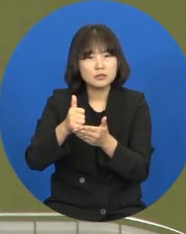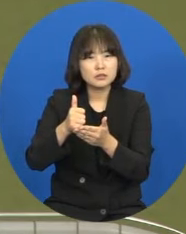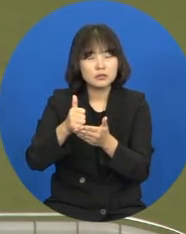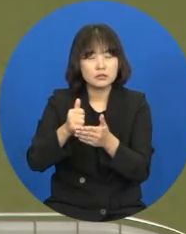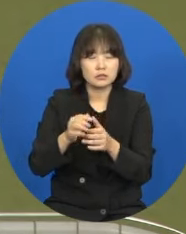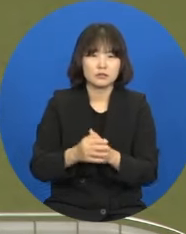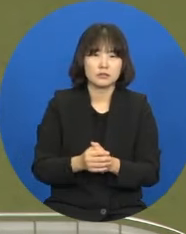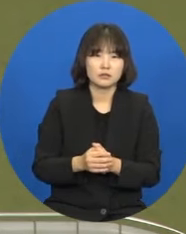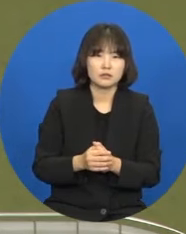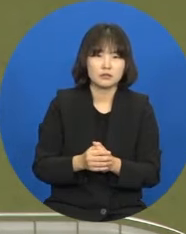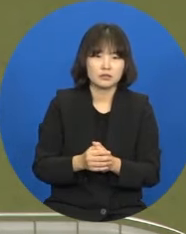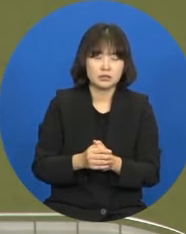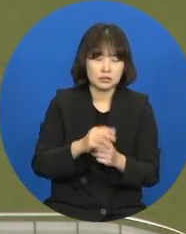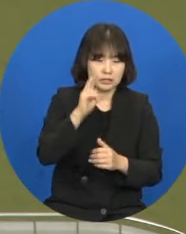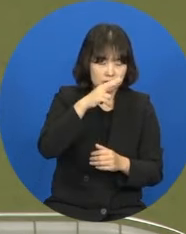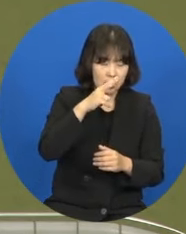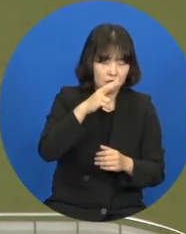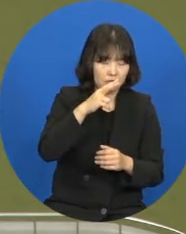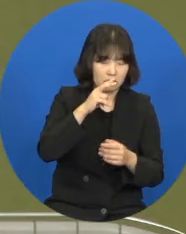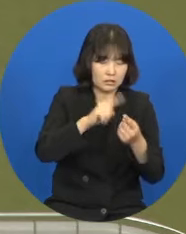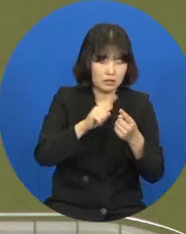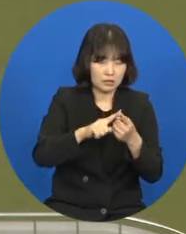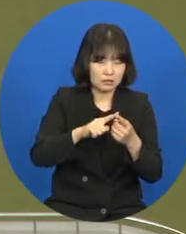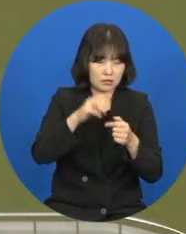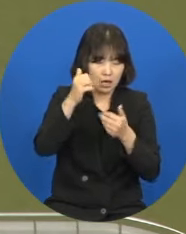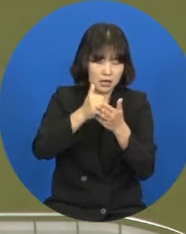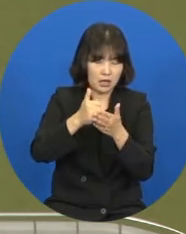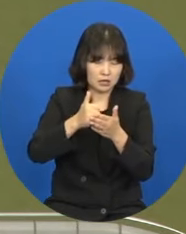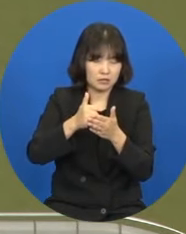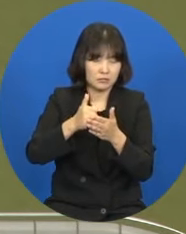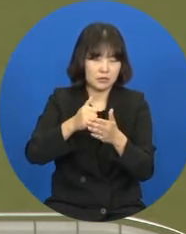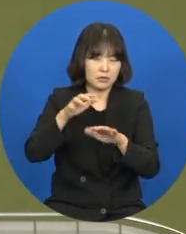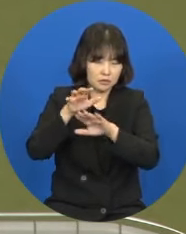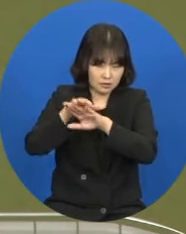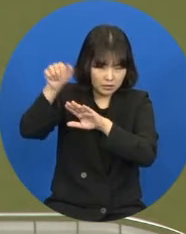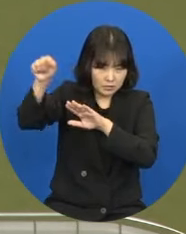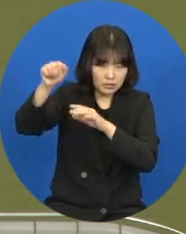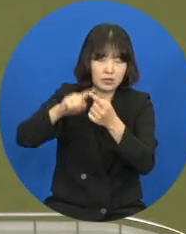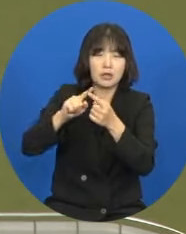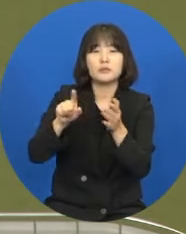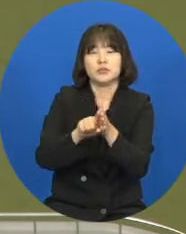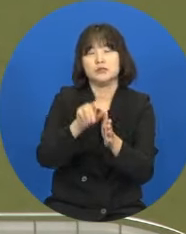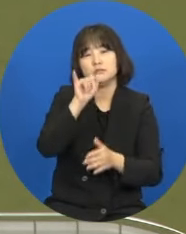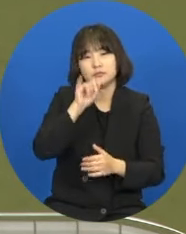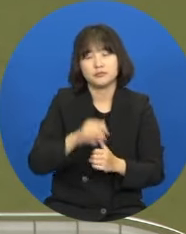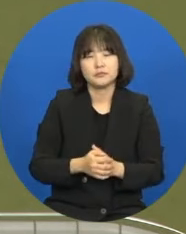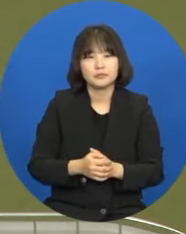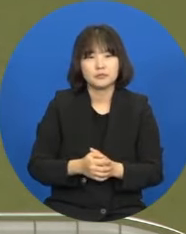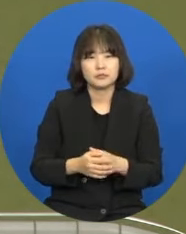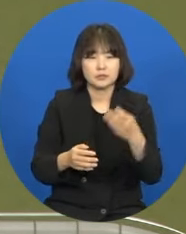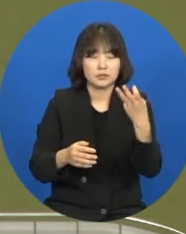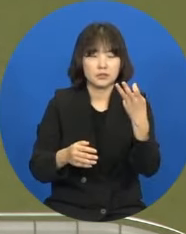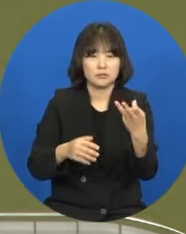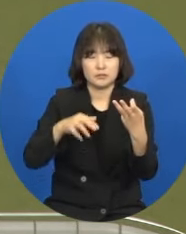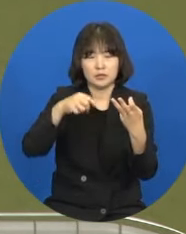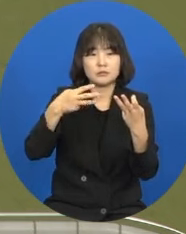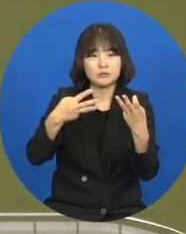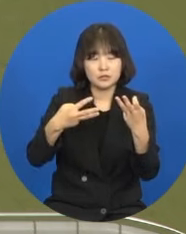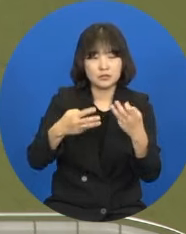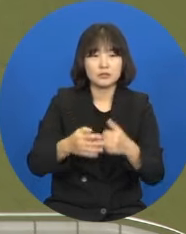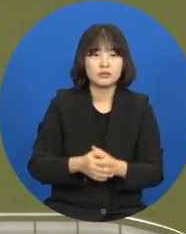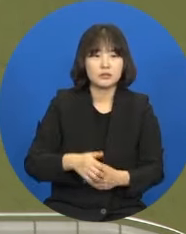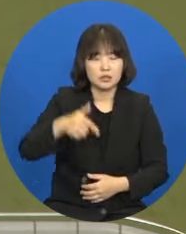믿음이 있어요 그러면서 자기의 손으로 직접 죽이는 그 하지 않습니다 13절에 옛날 속담에